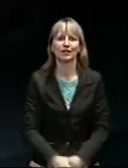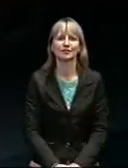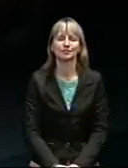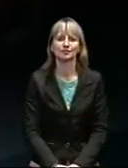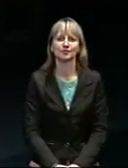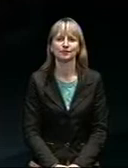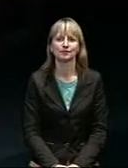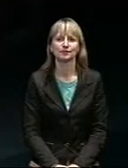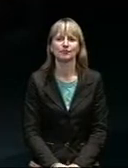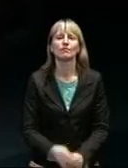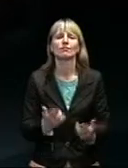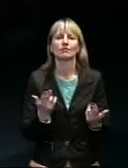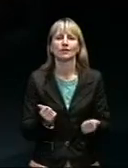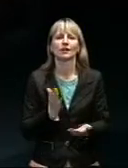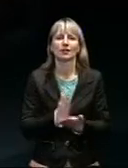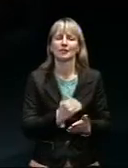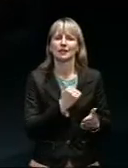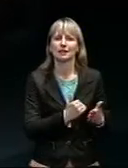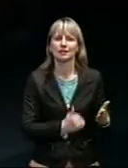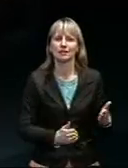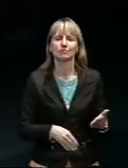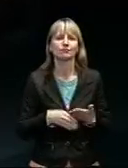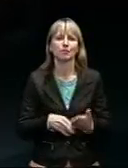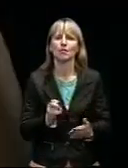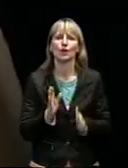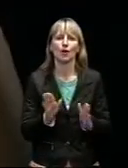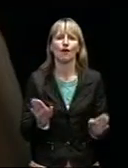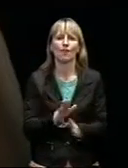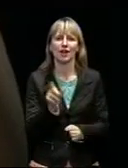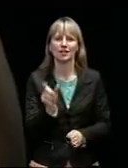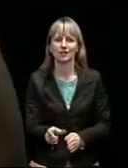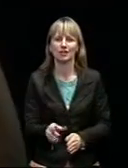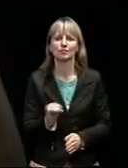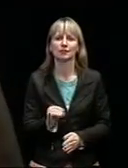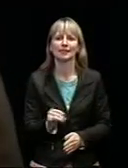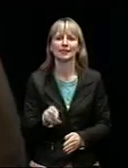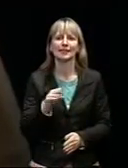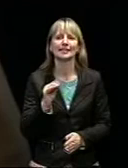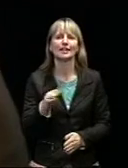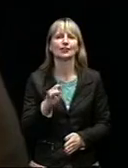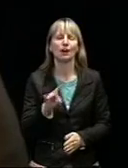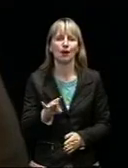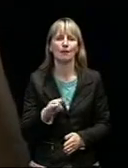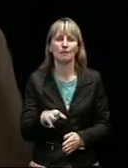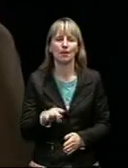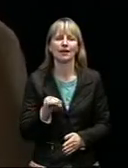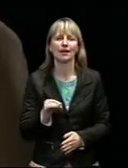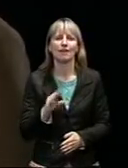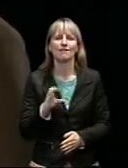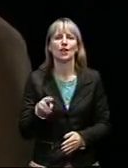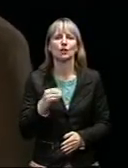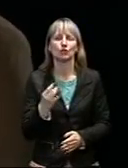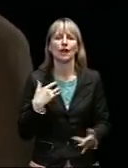есть замечательный рецепт, который, кстати, поможет не только вокалистам, но и дикторам, и ведущим, и